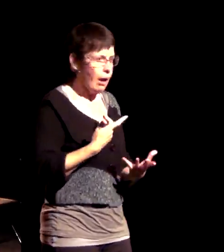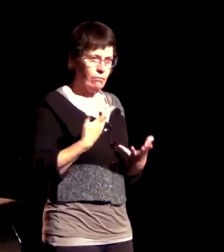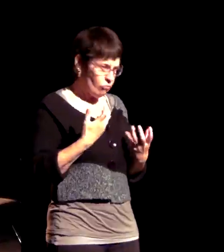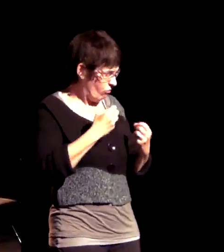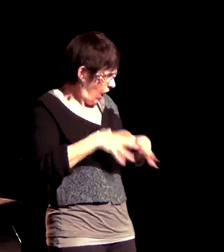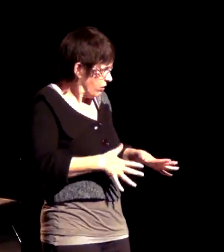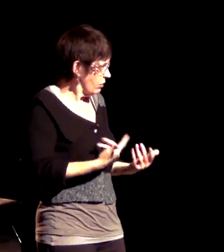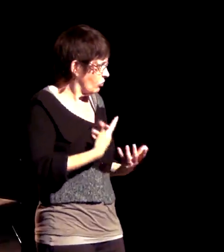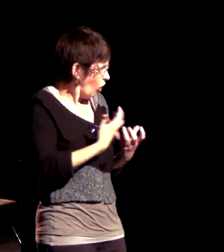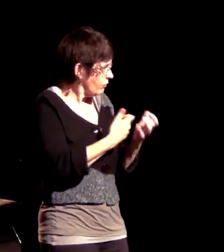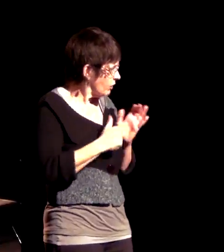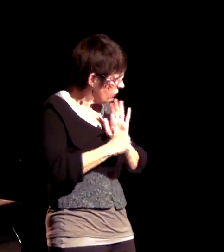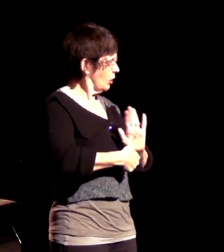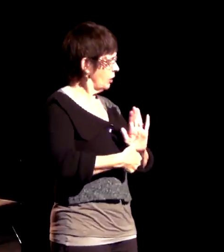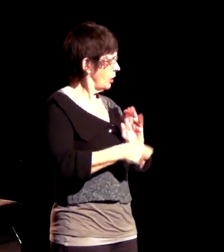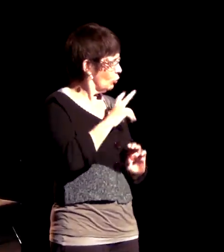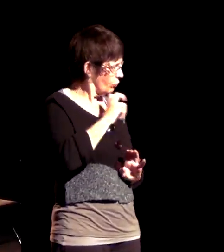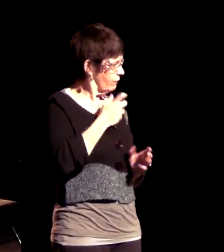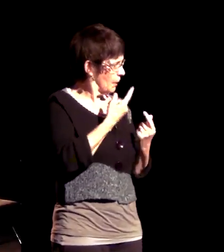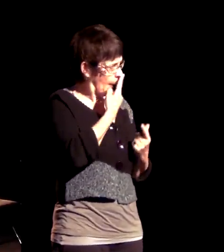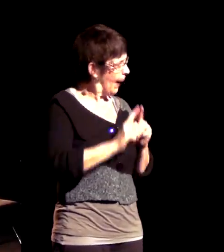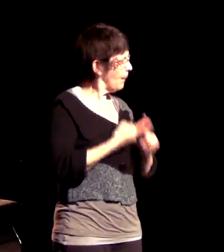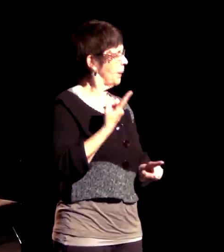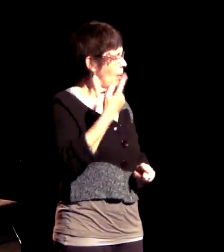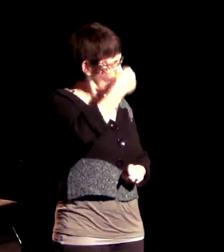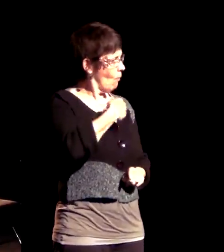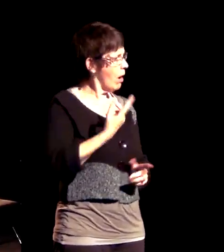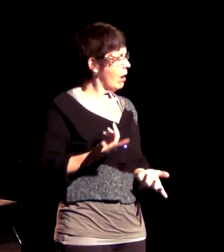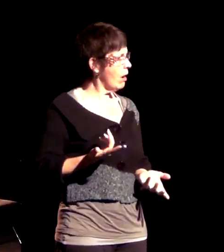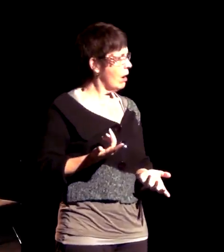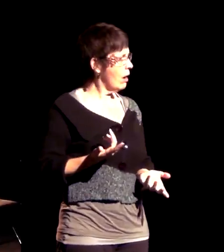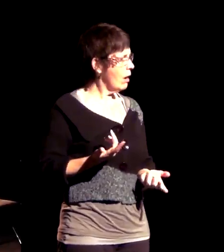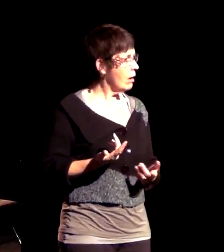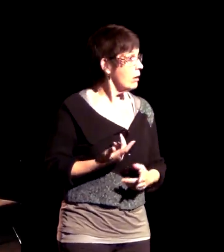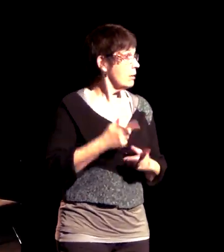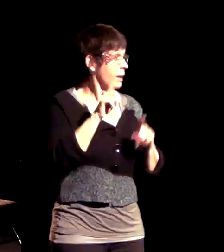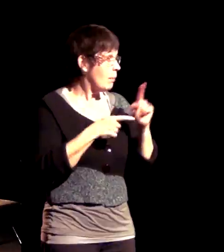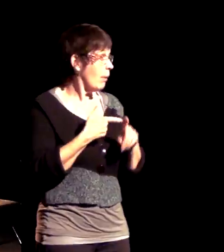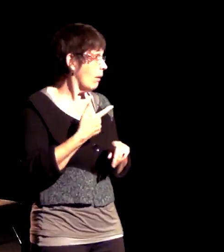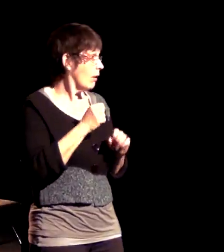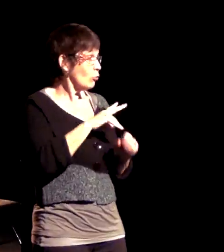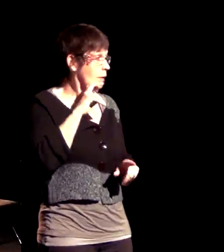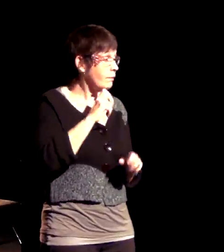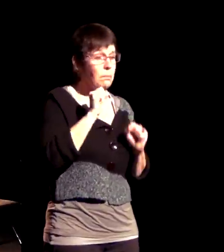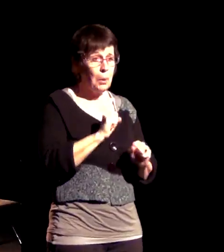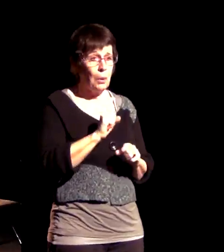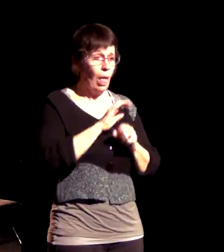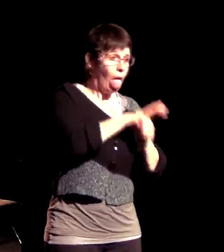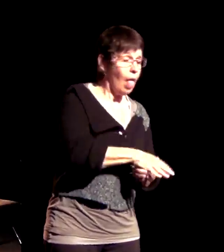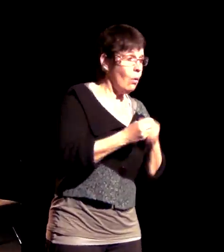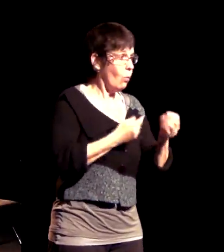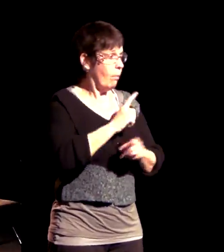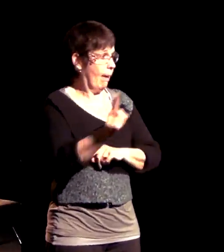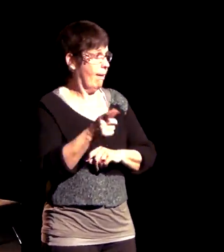Bon. Donc elle dit, le nous sommes tous, il peut être enfermant, il peut être excluant ou écrasant pour les autres. Puis il y a une autre raison, elle me dit, quand tu dis nous sommes tous